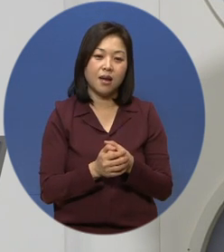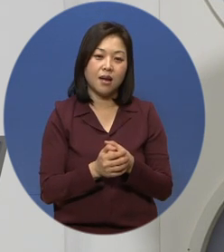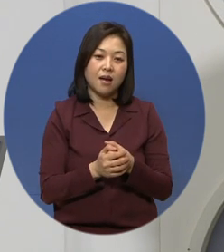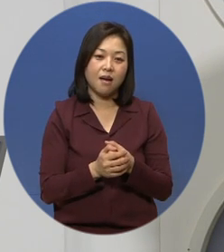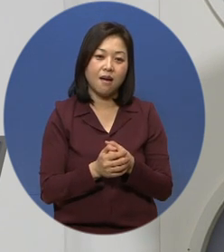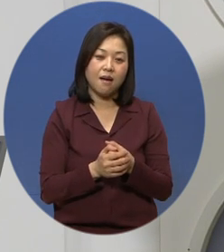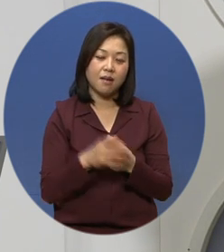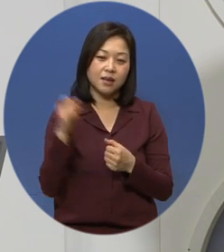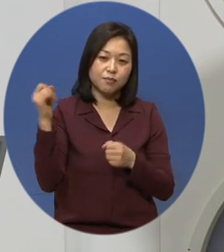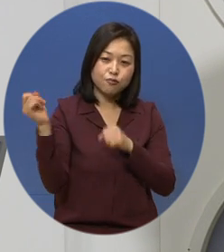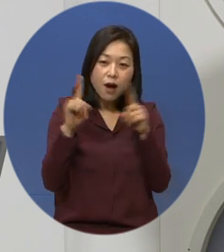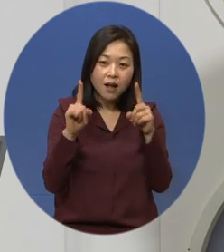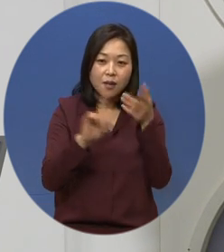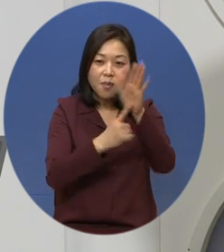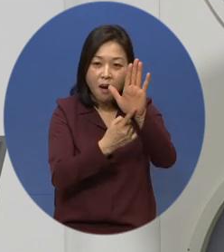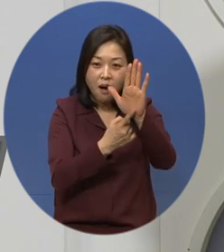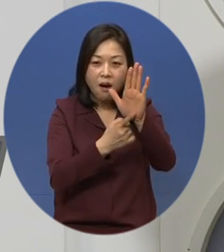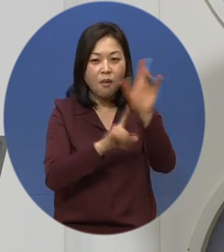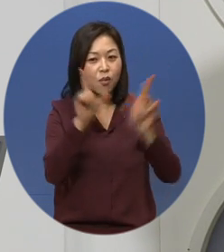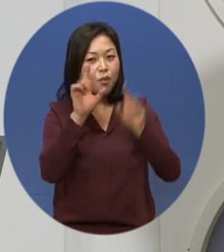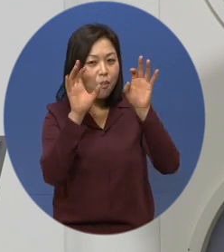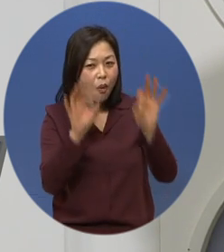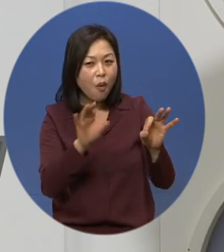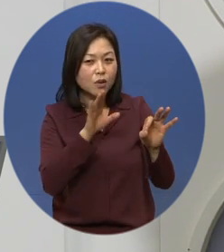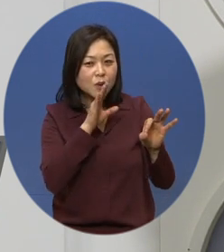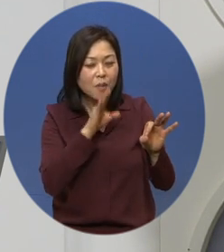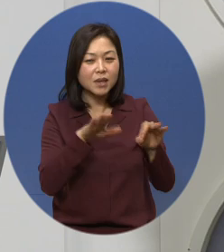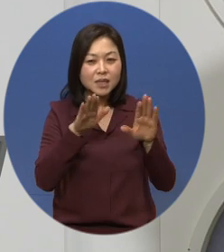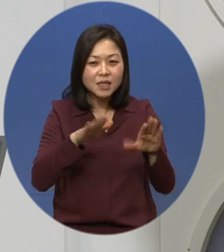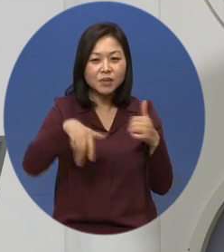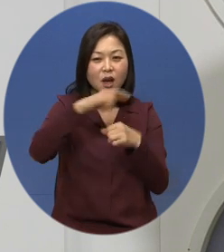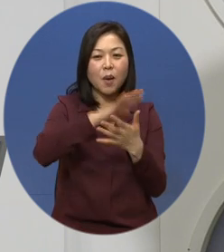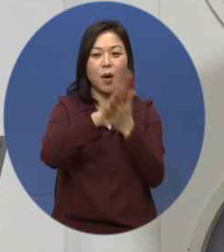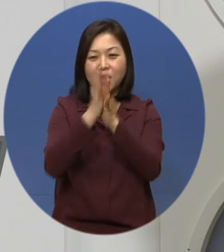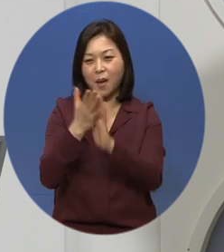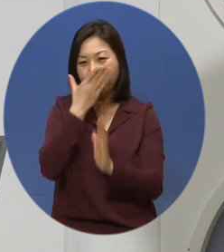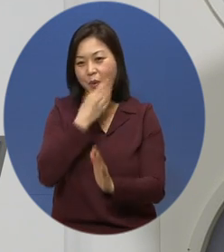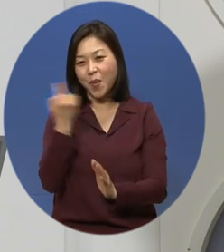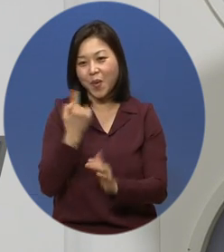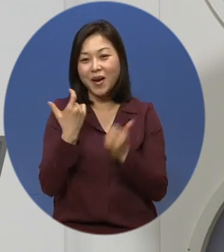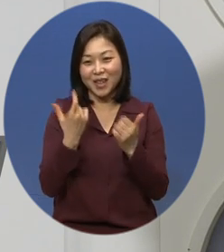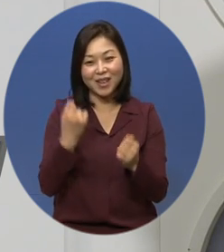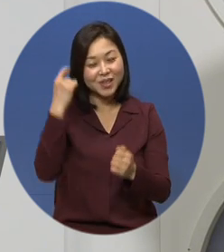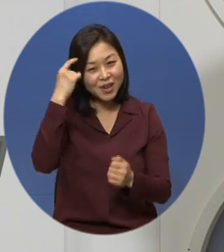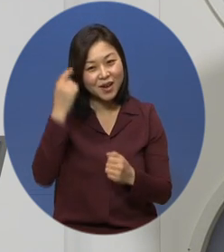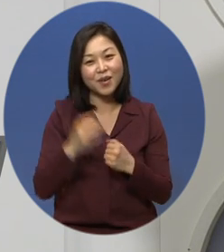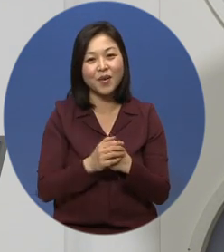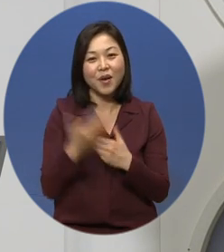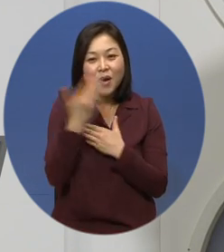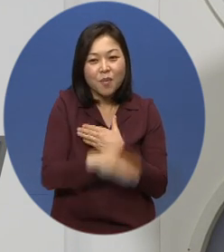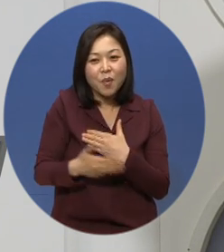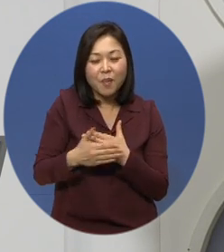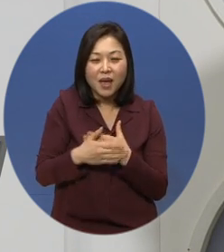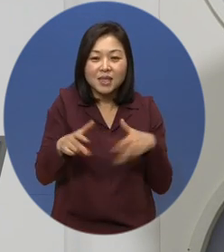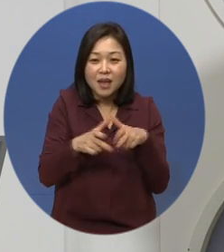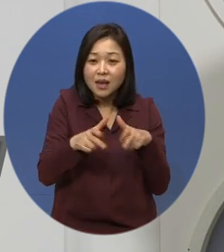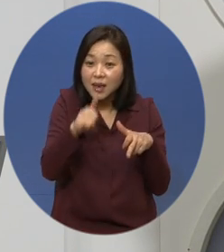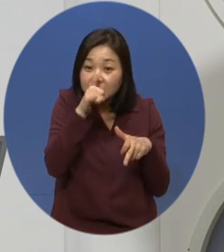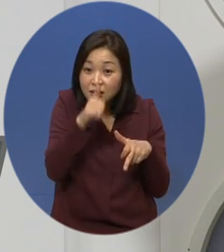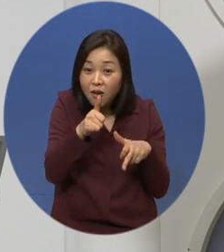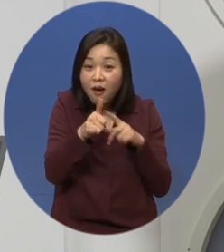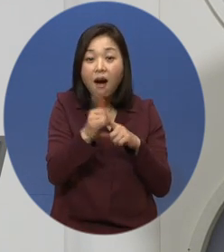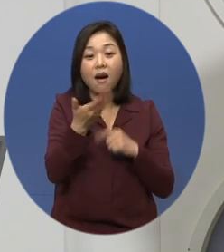부활을 하게 된것도 전화비 혹 이라고 생각하고 이렇게 다친 거 도 었 다 친구도 아